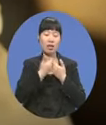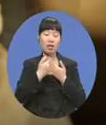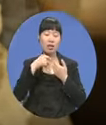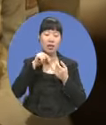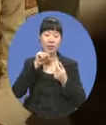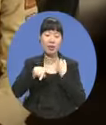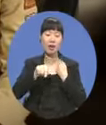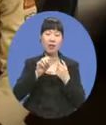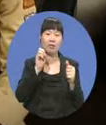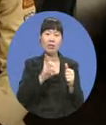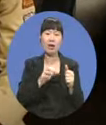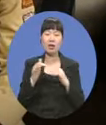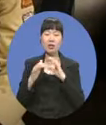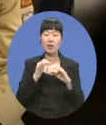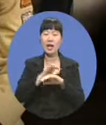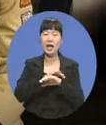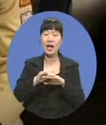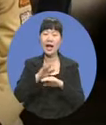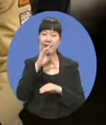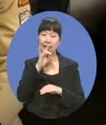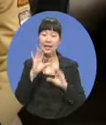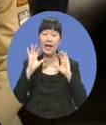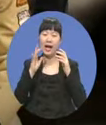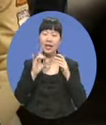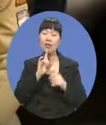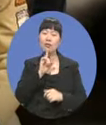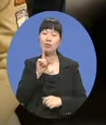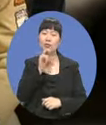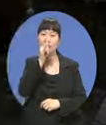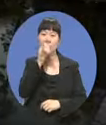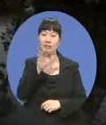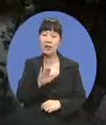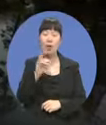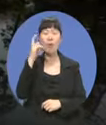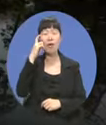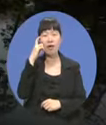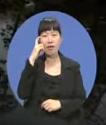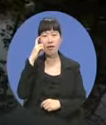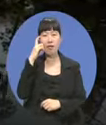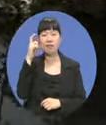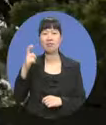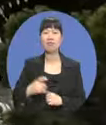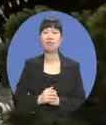하는 아이를 의사소통이 안 되는 아이라고 하는데 왜 그런 걸까요?